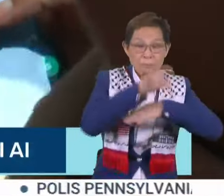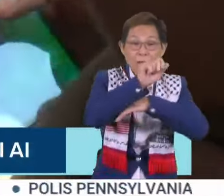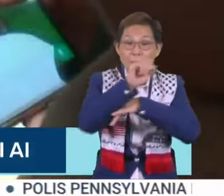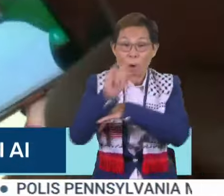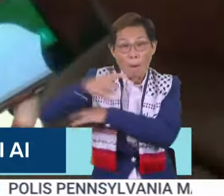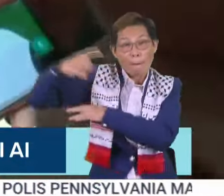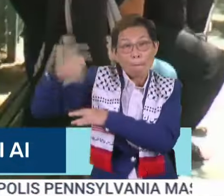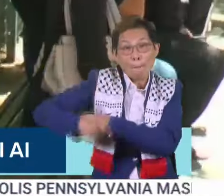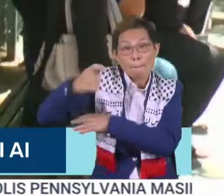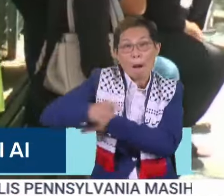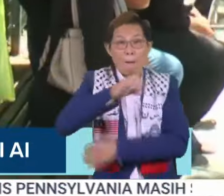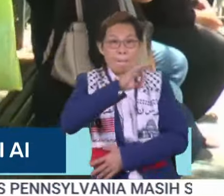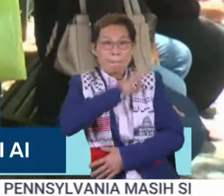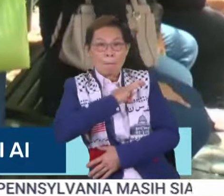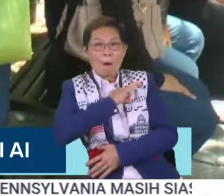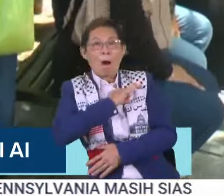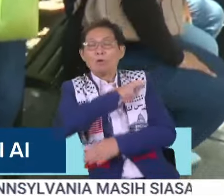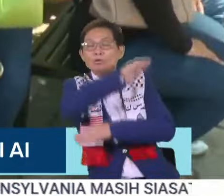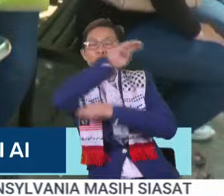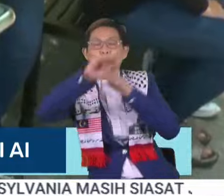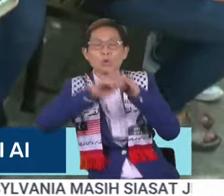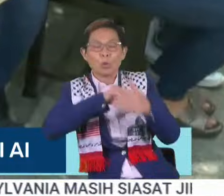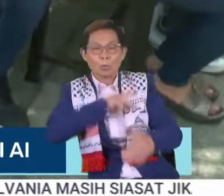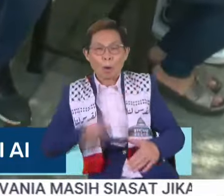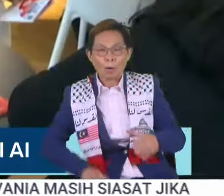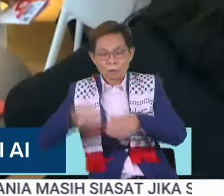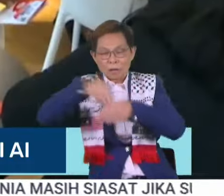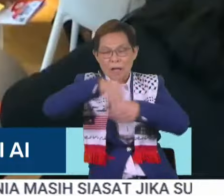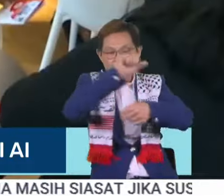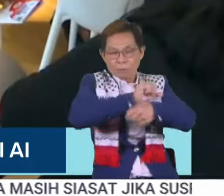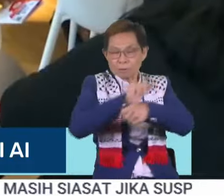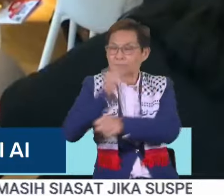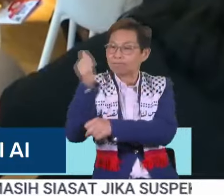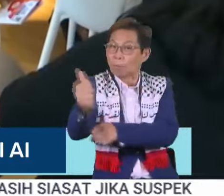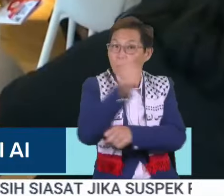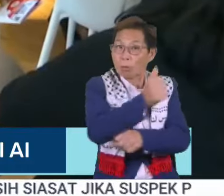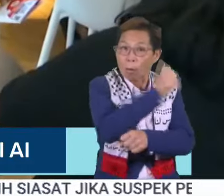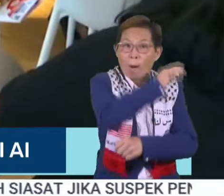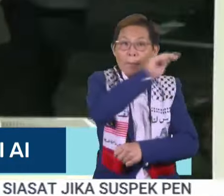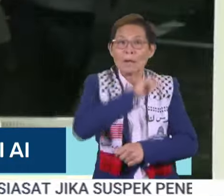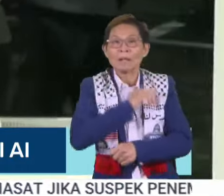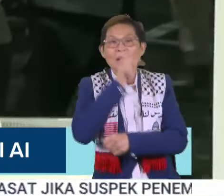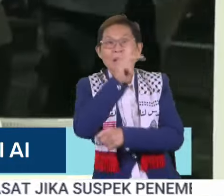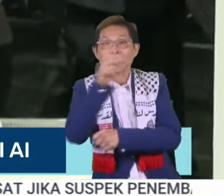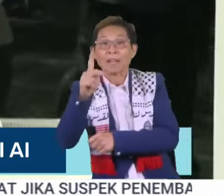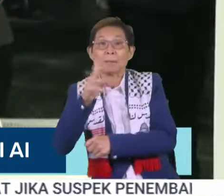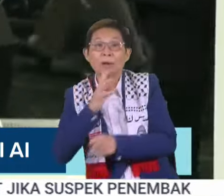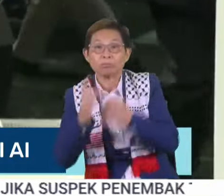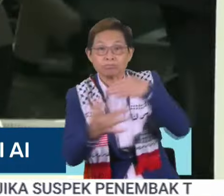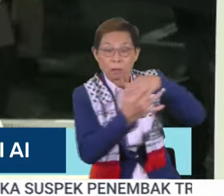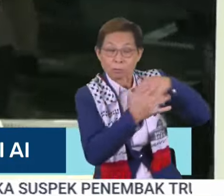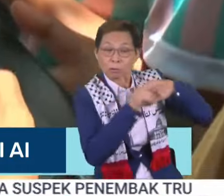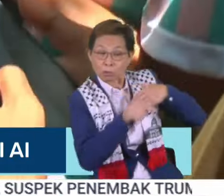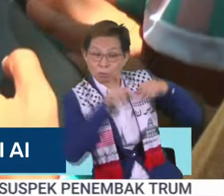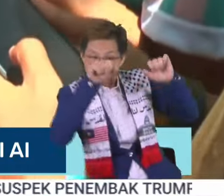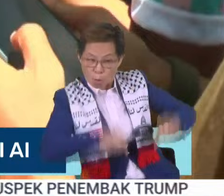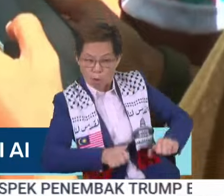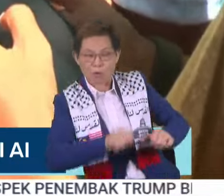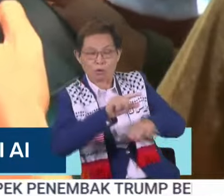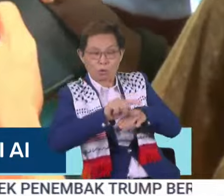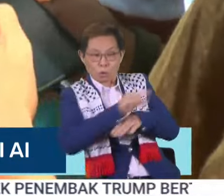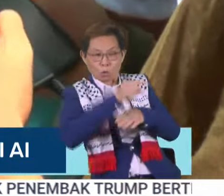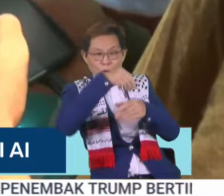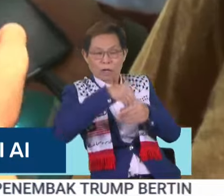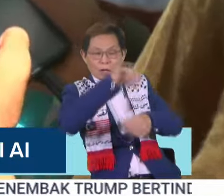Teknologi AI perlu dimanfaat setiap kementerian dalam bidang tugasan masing-masing. Menteri Komunikasi berkata teknologi itu boleh